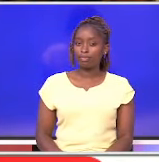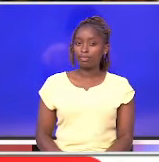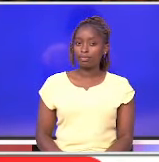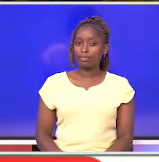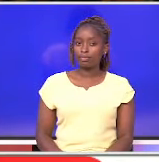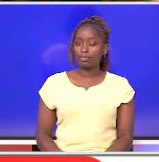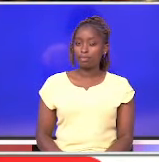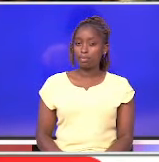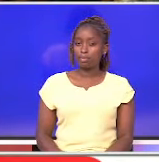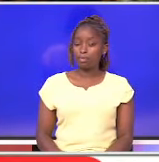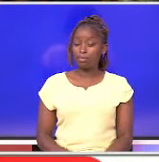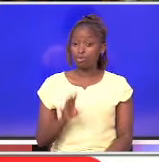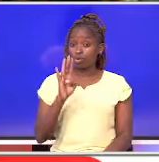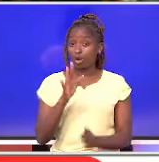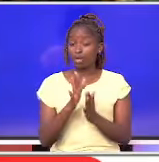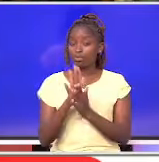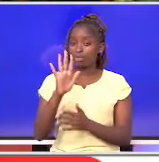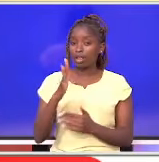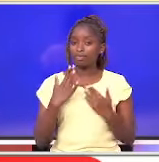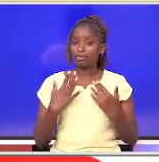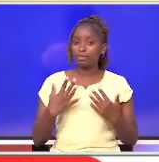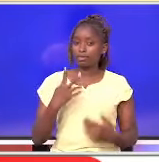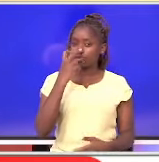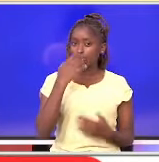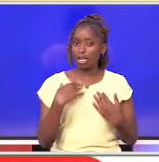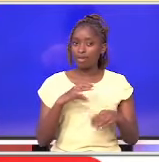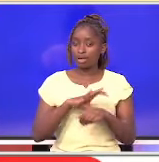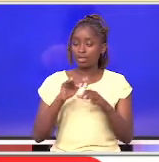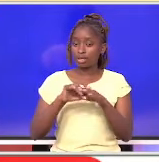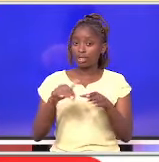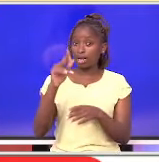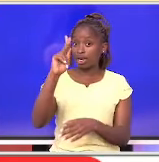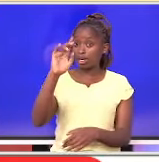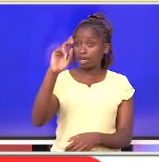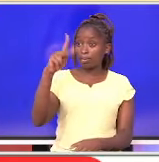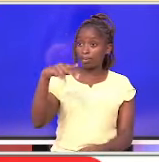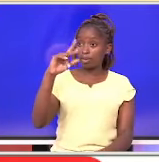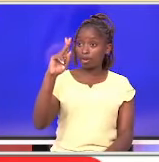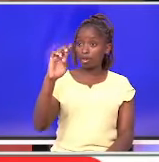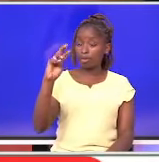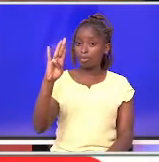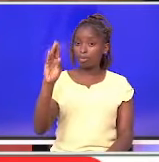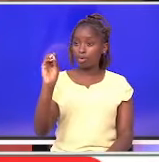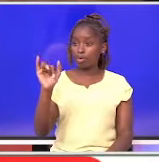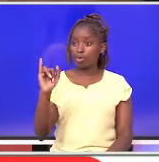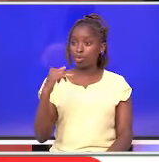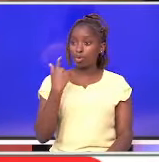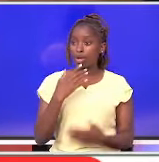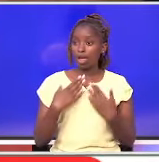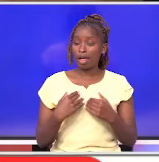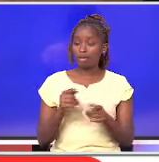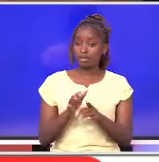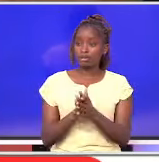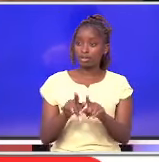Shahidi wa nne na watano kufika kizimbani alikuwa Kipkemboi Tanui ambaye ni mzazi, na Jeruto aliyekuwa